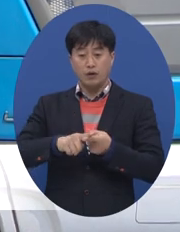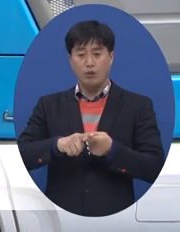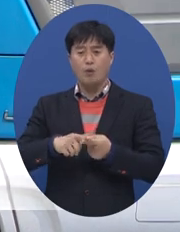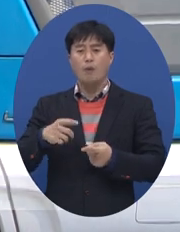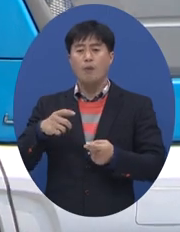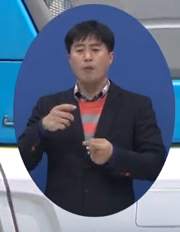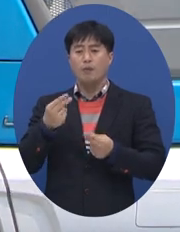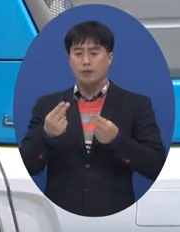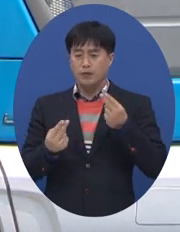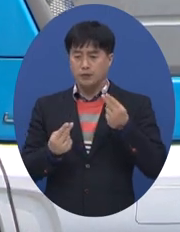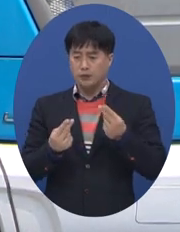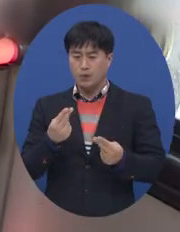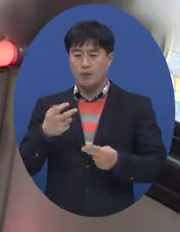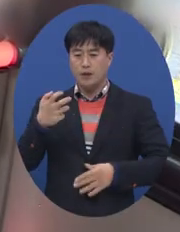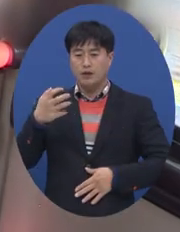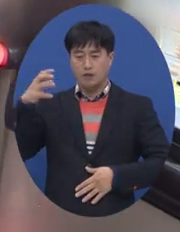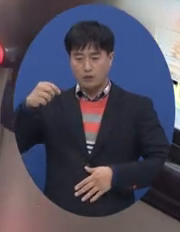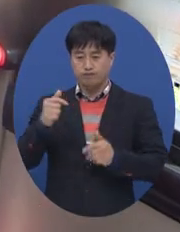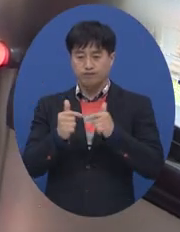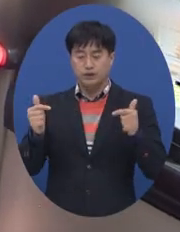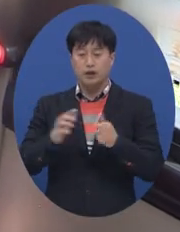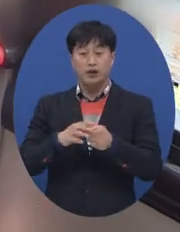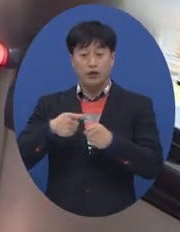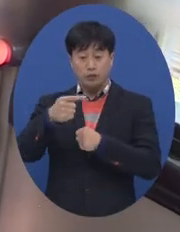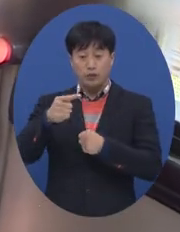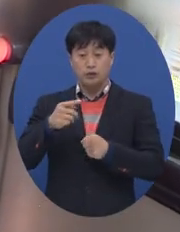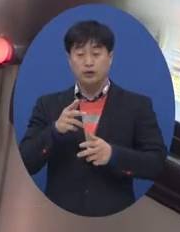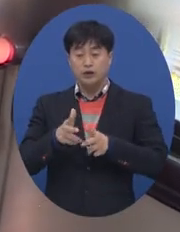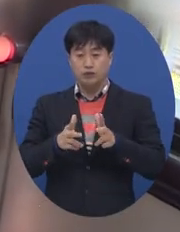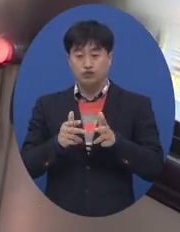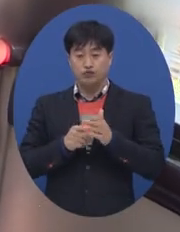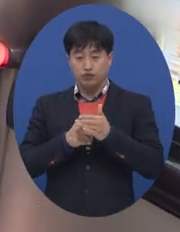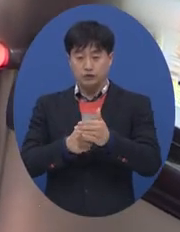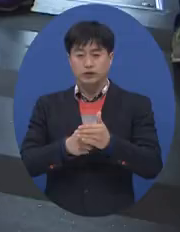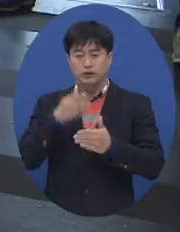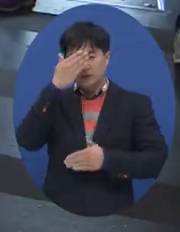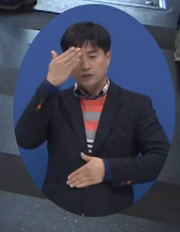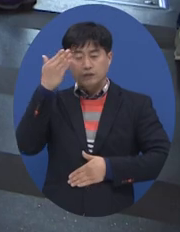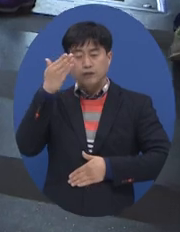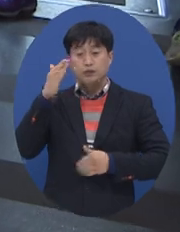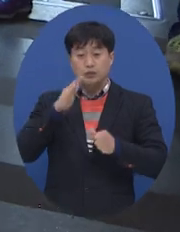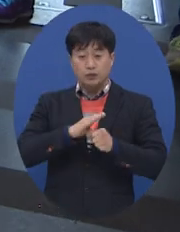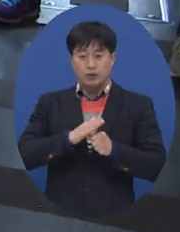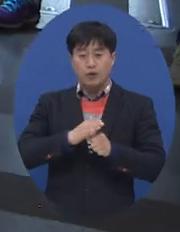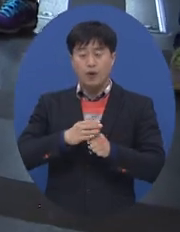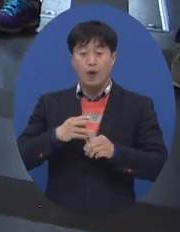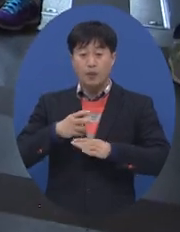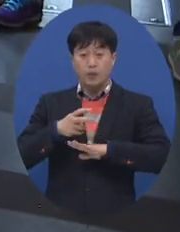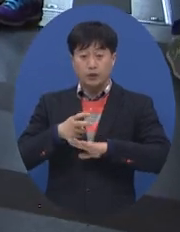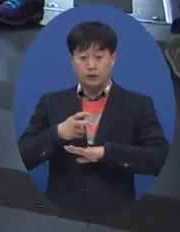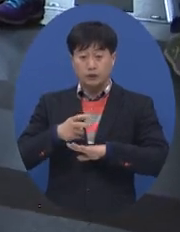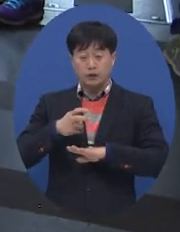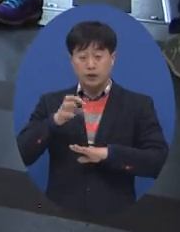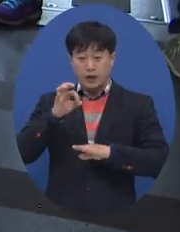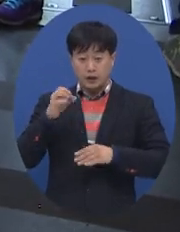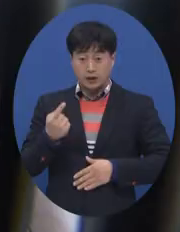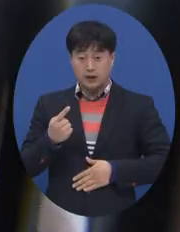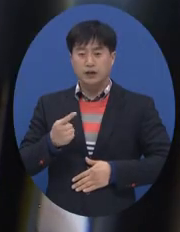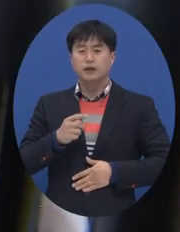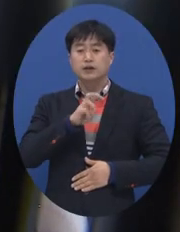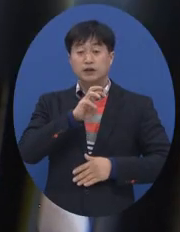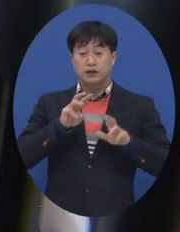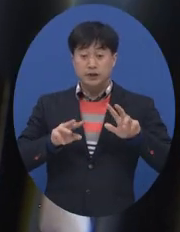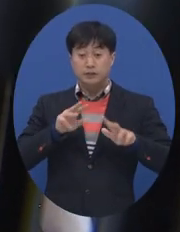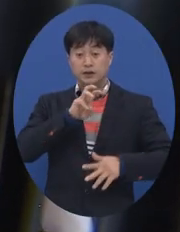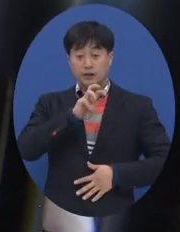80억 원이 증액됐습니다. 내년부터 이 사업이 추진되면 청소년 버스요금 할인 혜택은 현재 30%에서